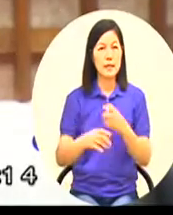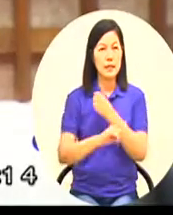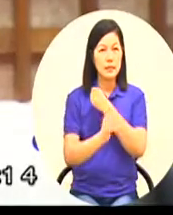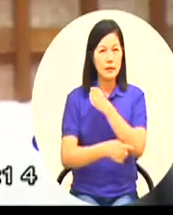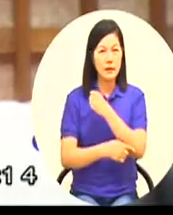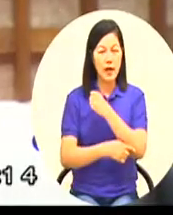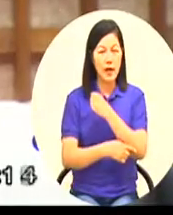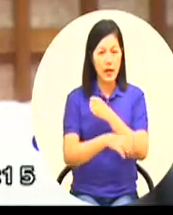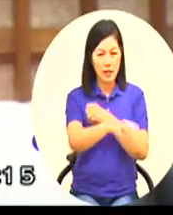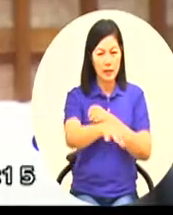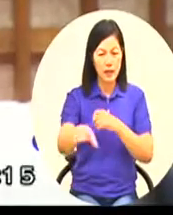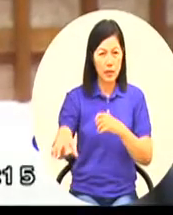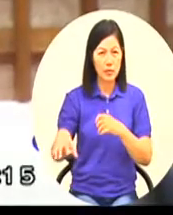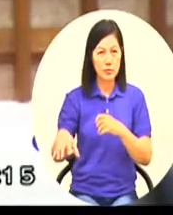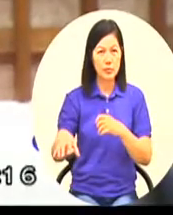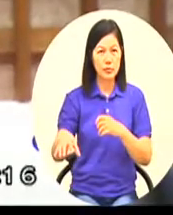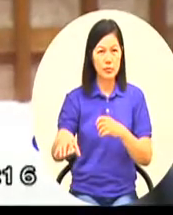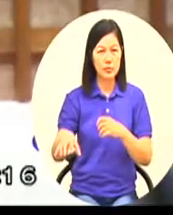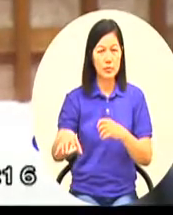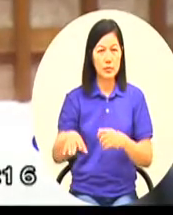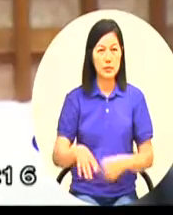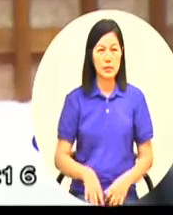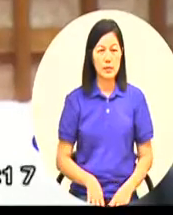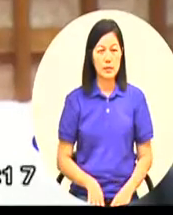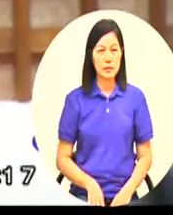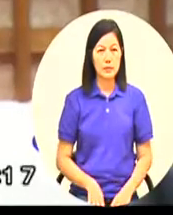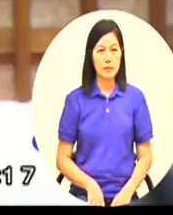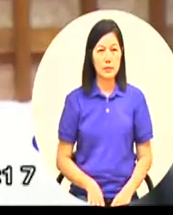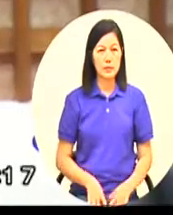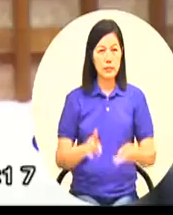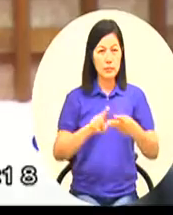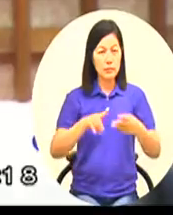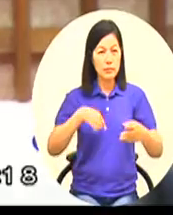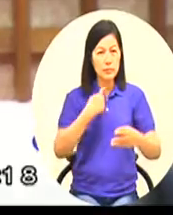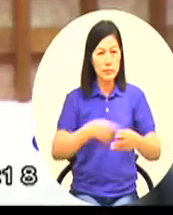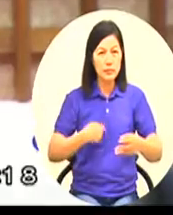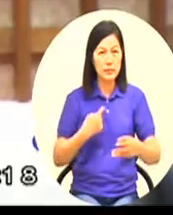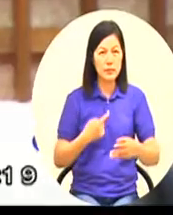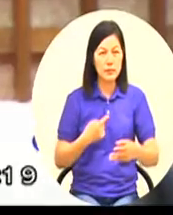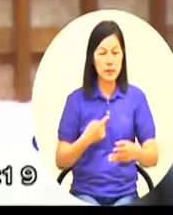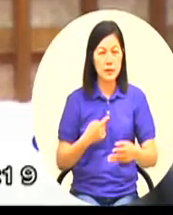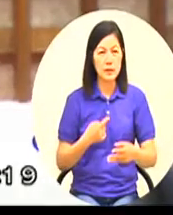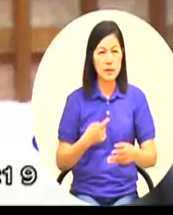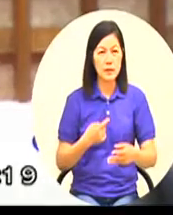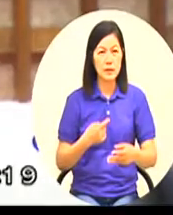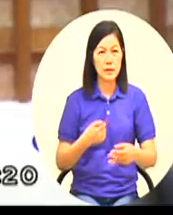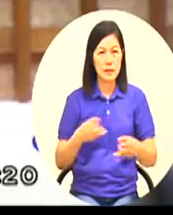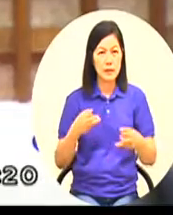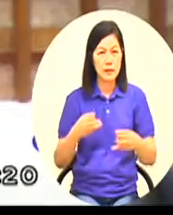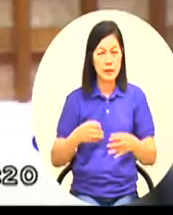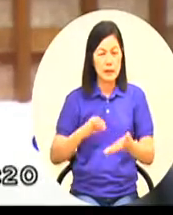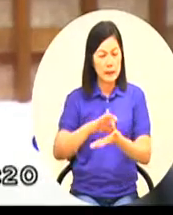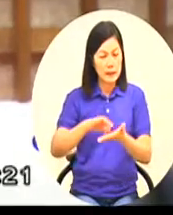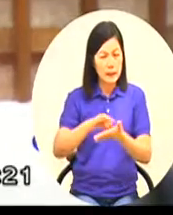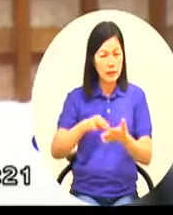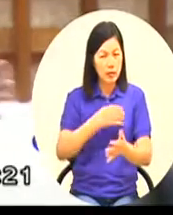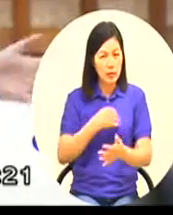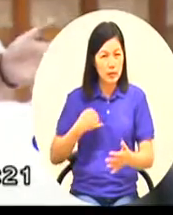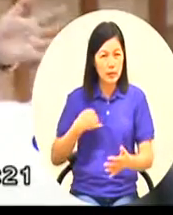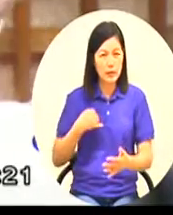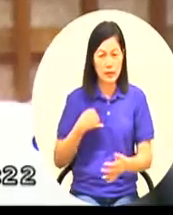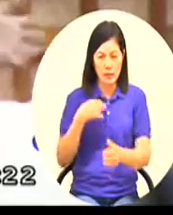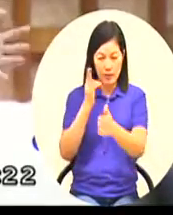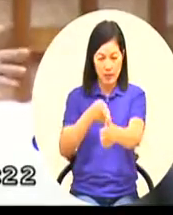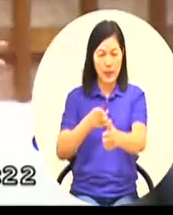你怎么样对于合法场域的一个主体的一个有效能的，让这些业者能够指定在哪